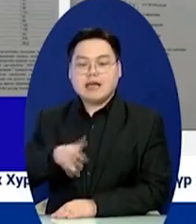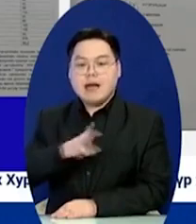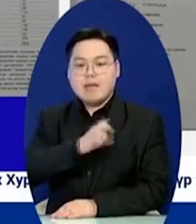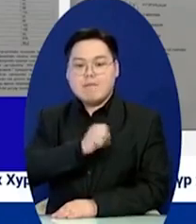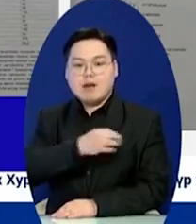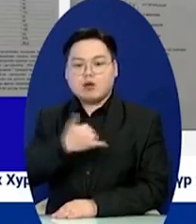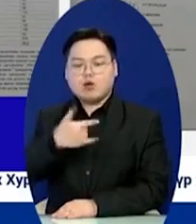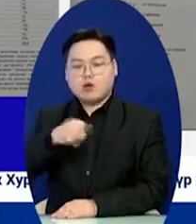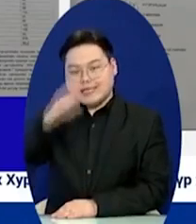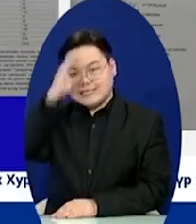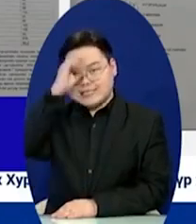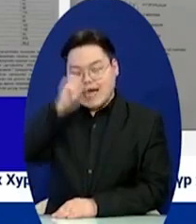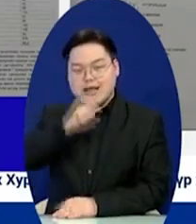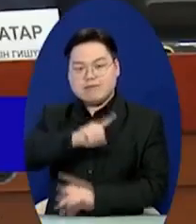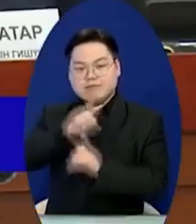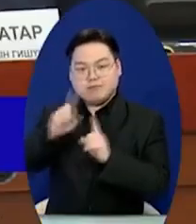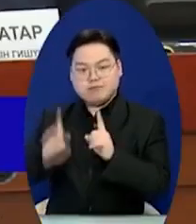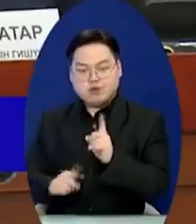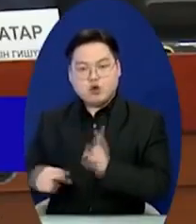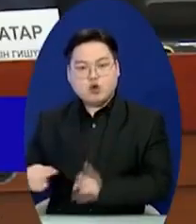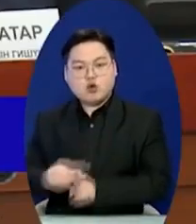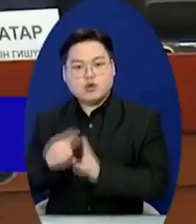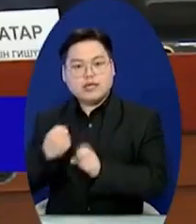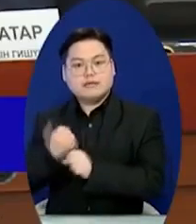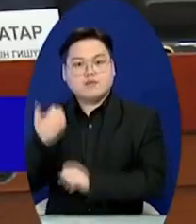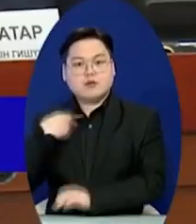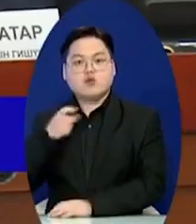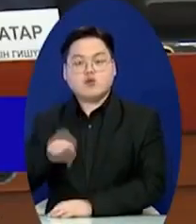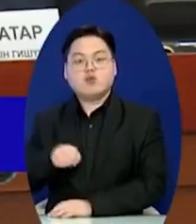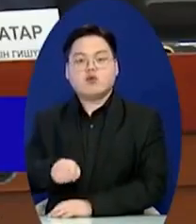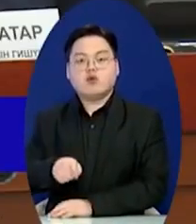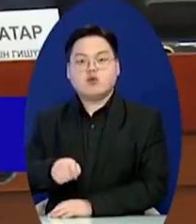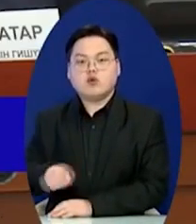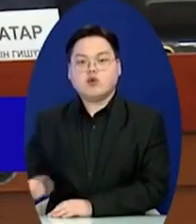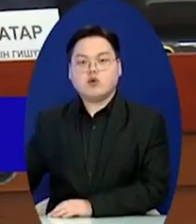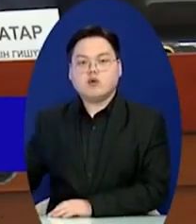ирсэн. Өмнө нь таны 9 номерын микрофон.